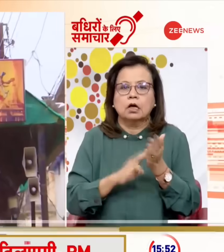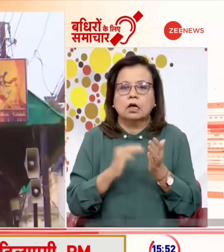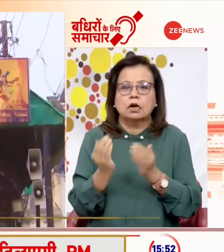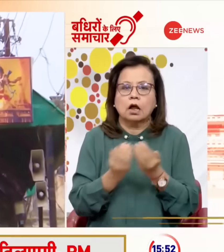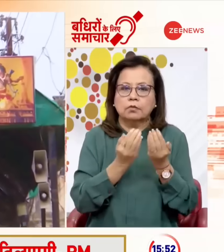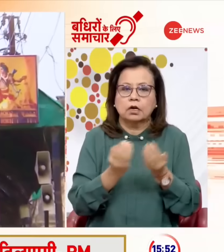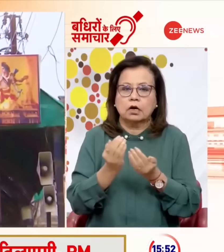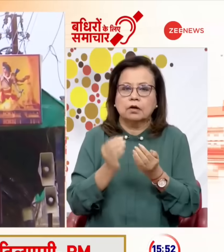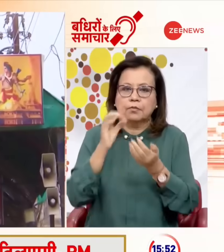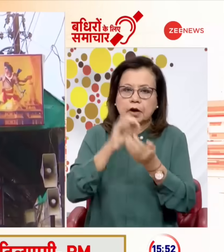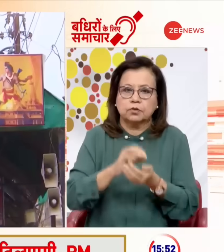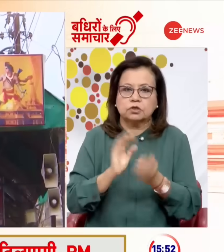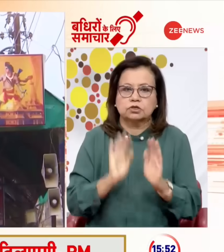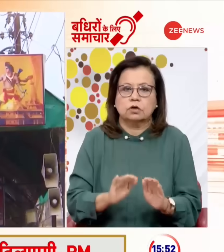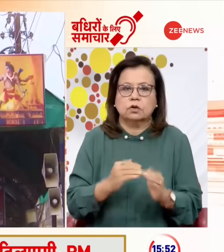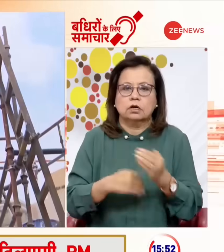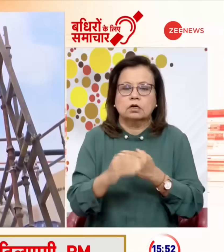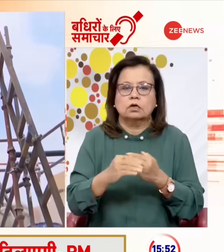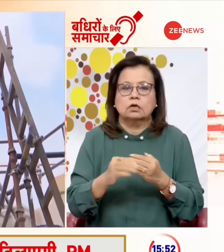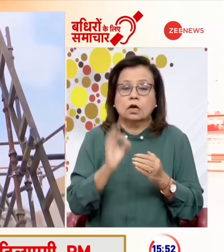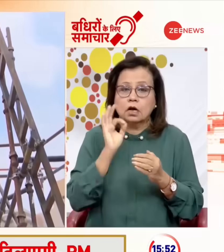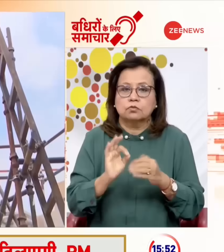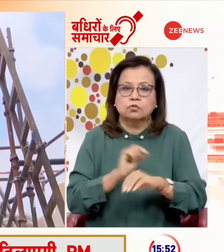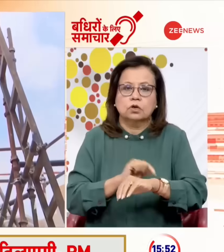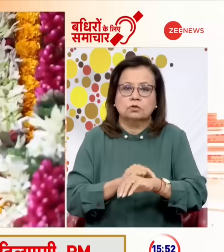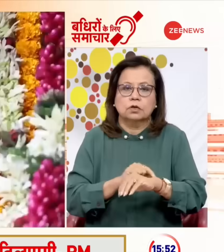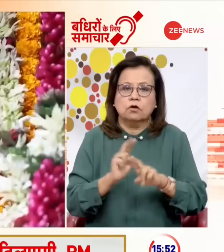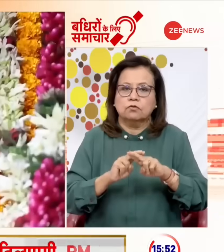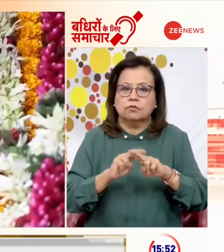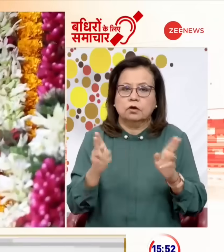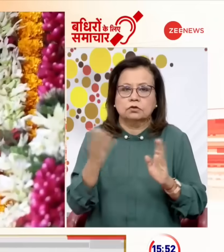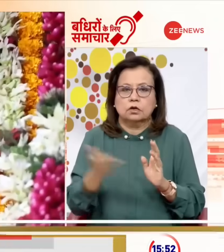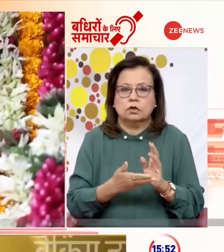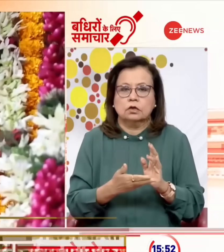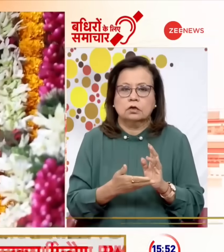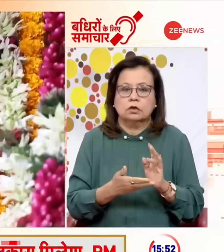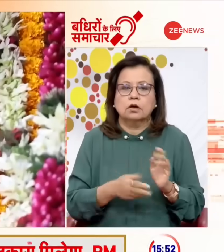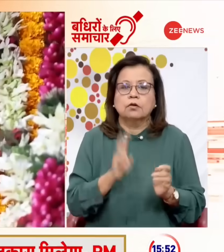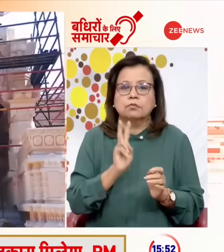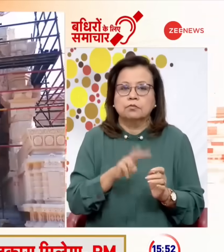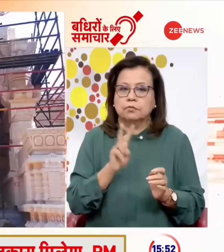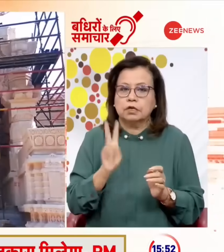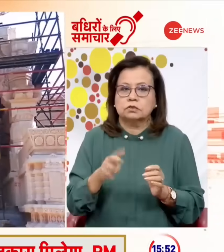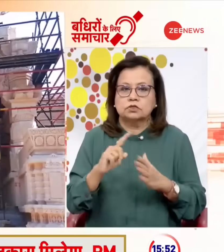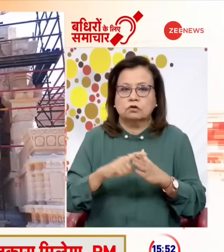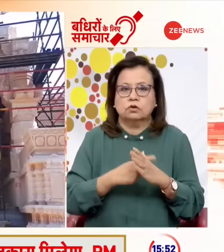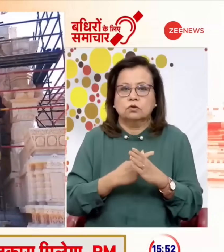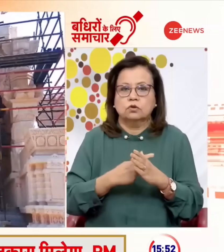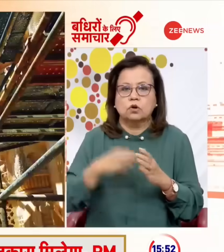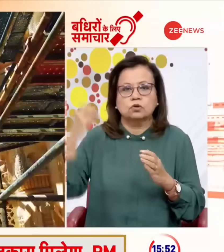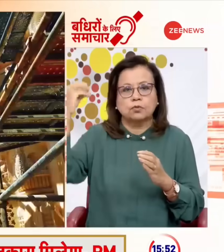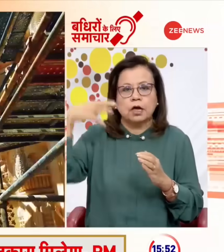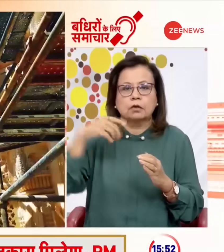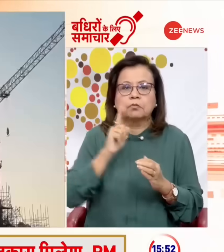अब रामलला की प्राण प्रतिष्ठा के लिए शुभ मुहूर्त भी तय हो चुका है। 22 जनवरी